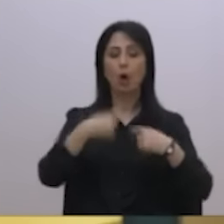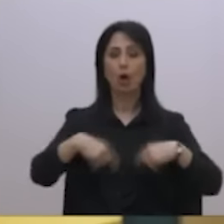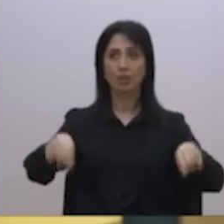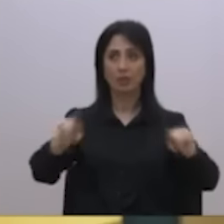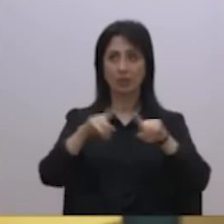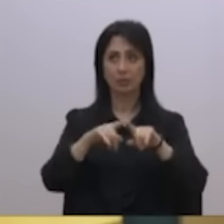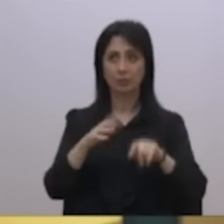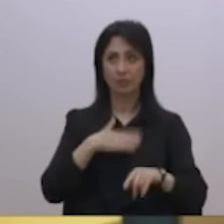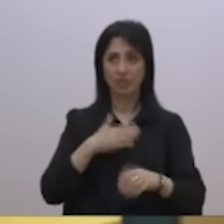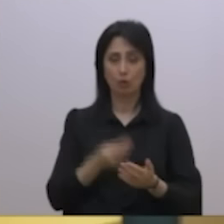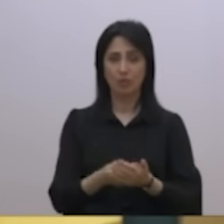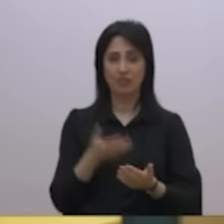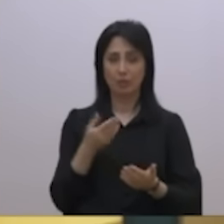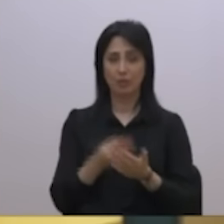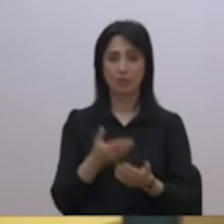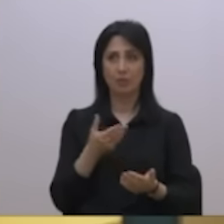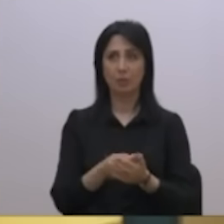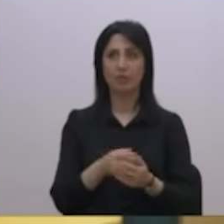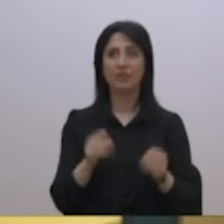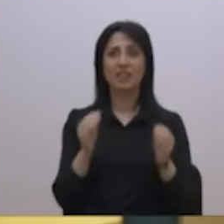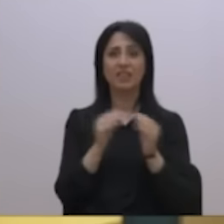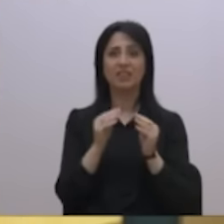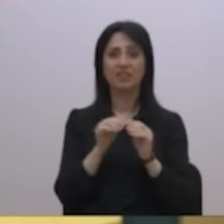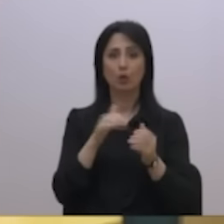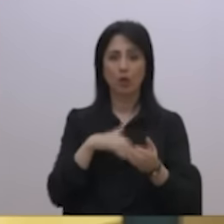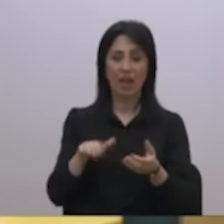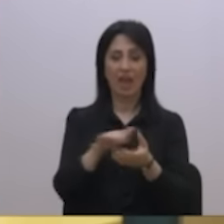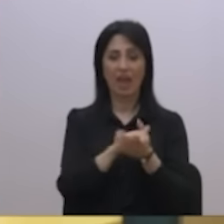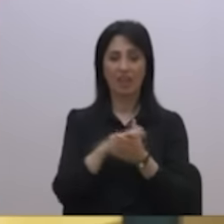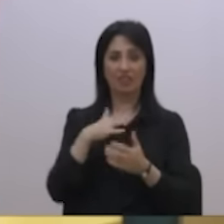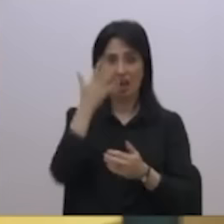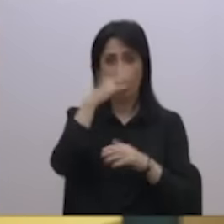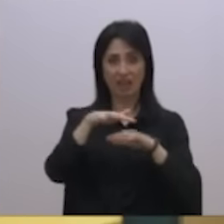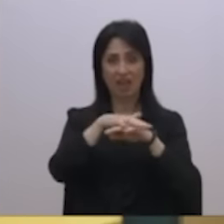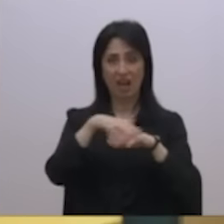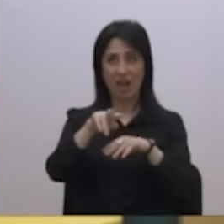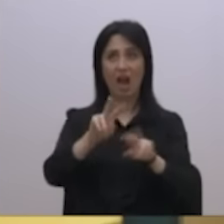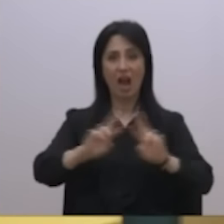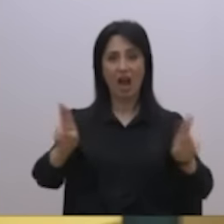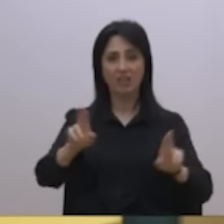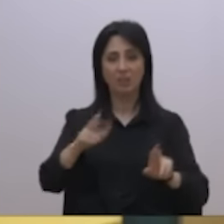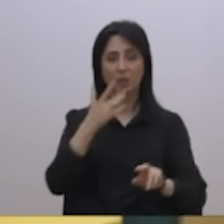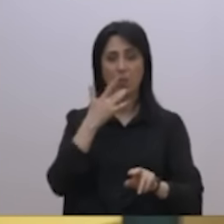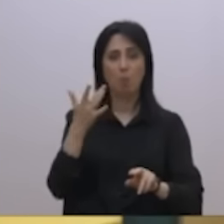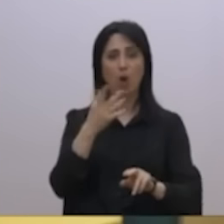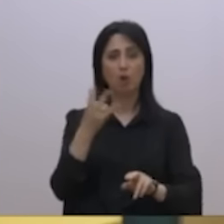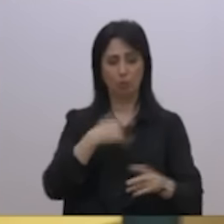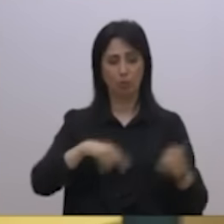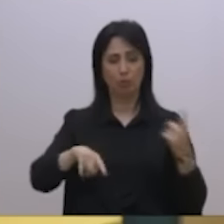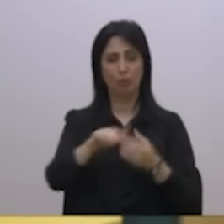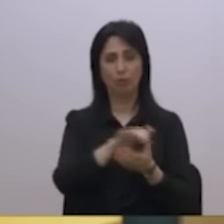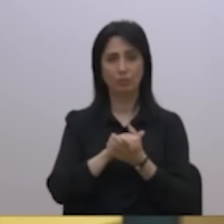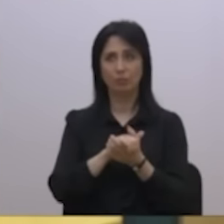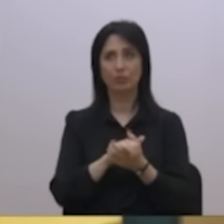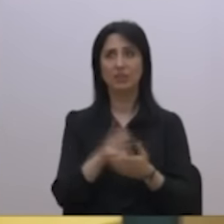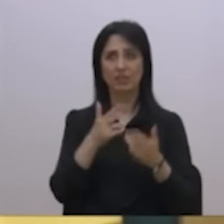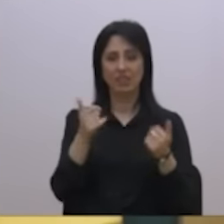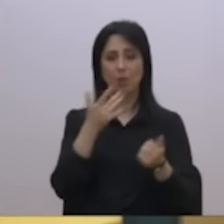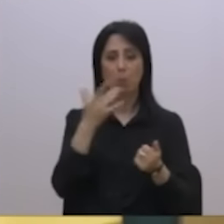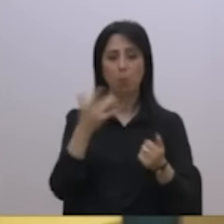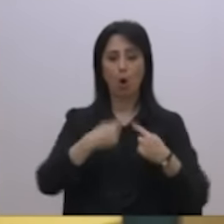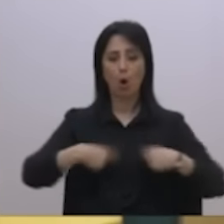მივმართავ პოლიტიკურ სპექტს. ჩემო ძვირფასებო, ისევე როგორც ერთიანია ქართველი ხალხი, ასევე ერთიანი უნდა ვიყოთ ჩვენ ყველანი. დიახ,